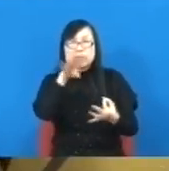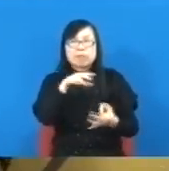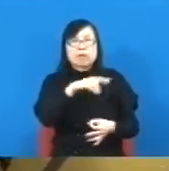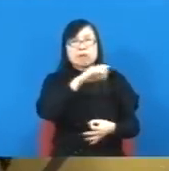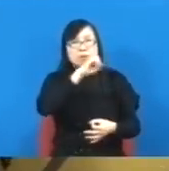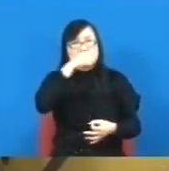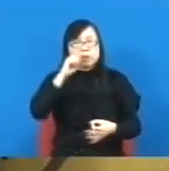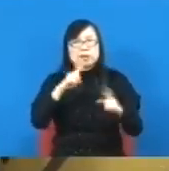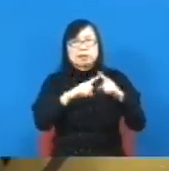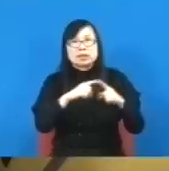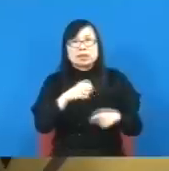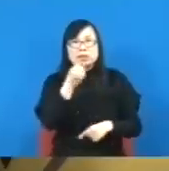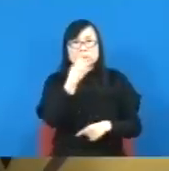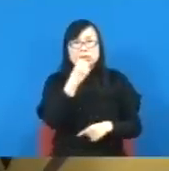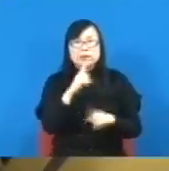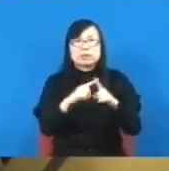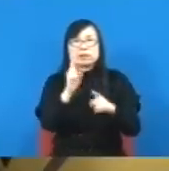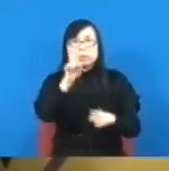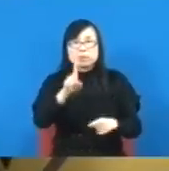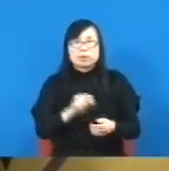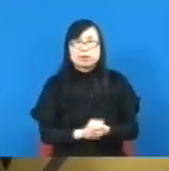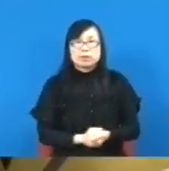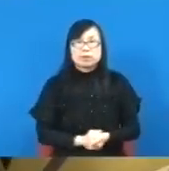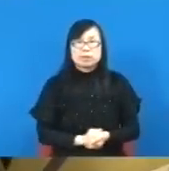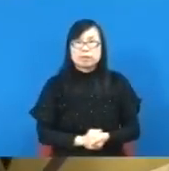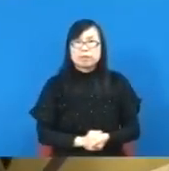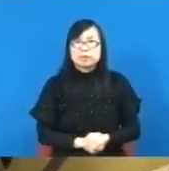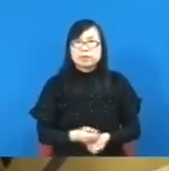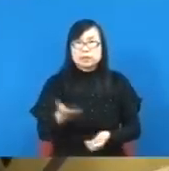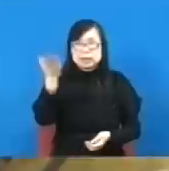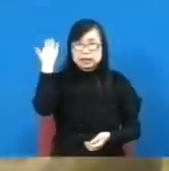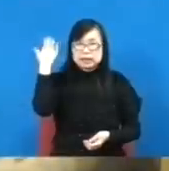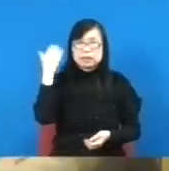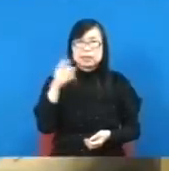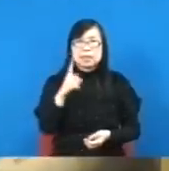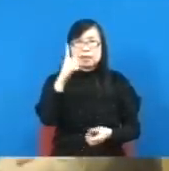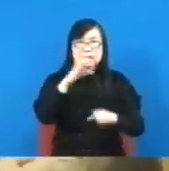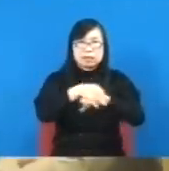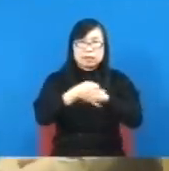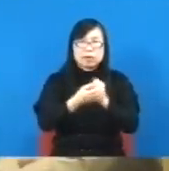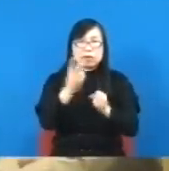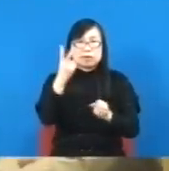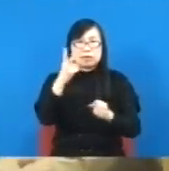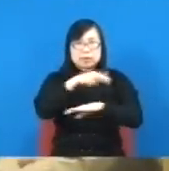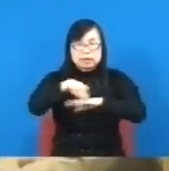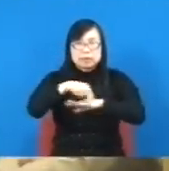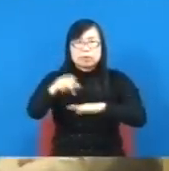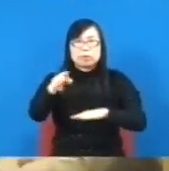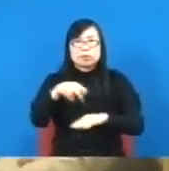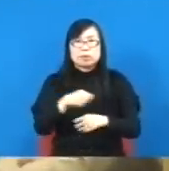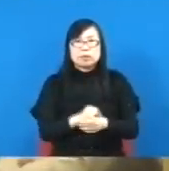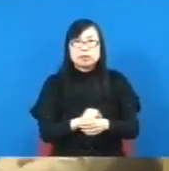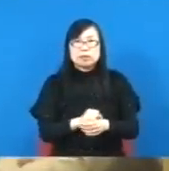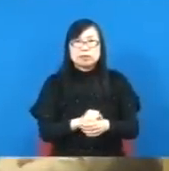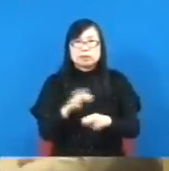啫，阿哥。咁你對香港人點先？做你同胞咁喎、啊？ 當初一國兩制，鄧小平講出嚟，其實真係俾台